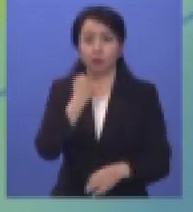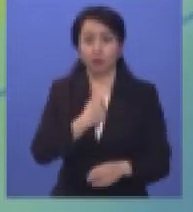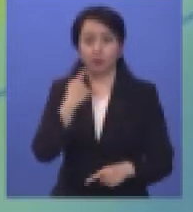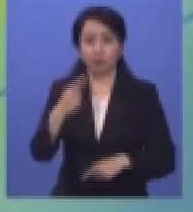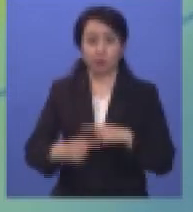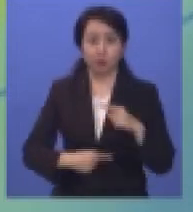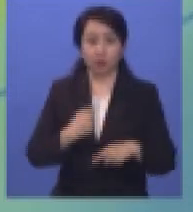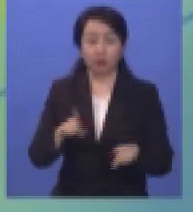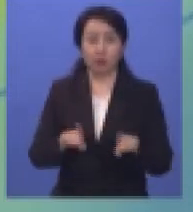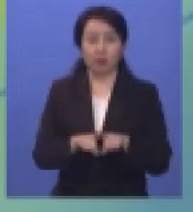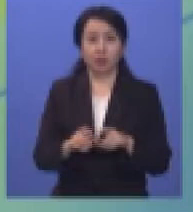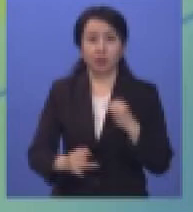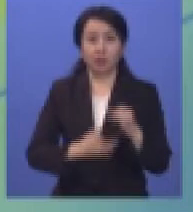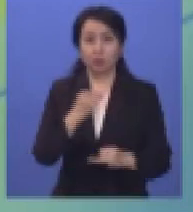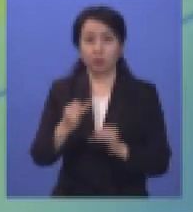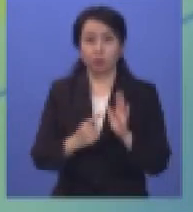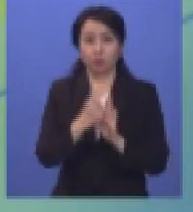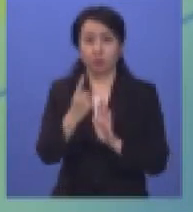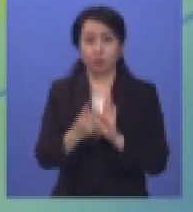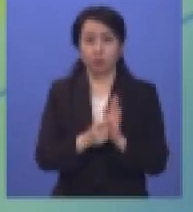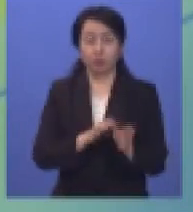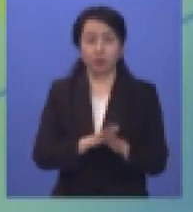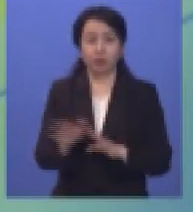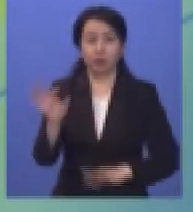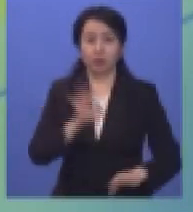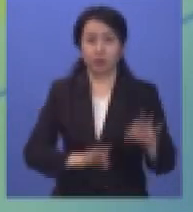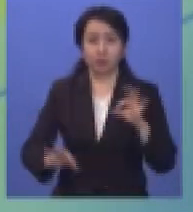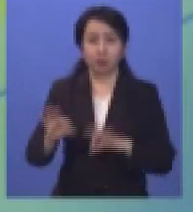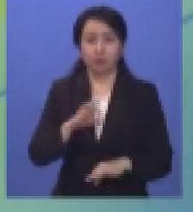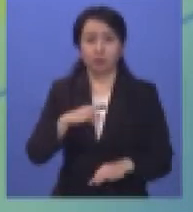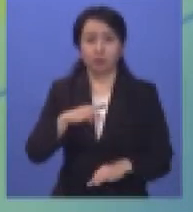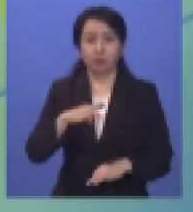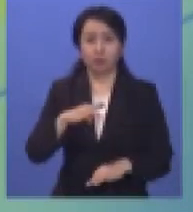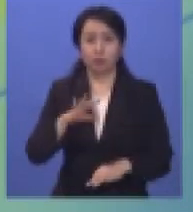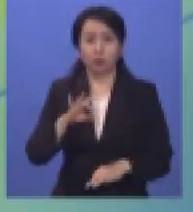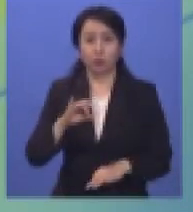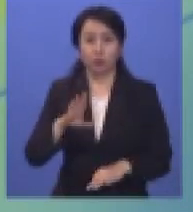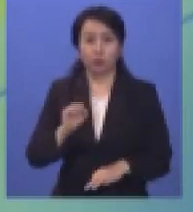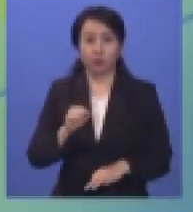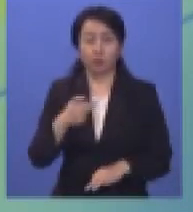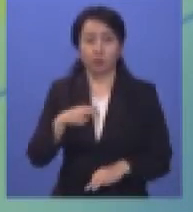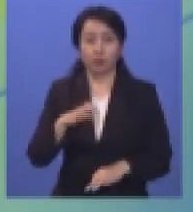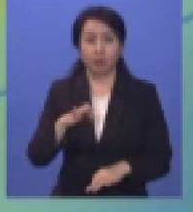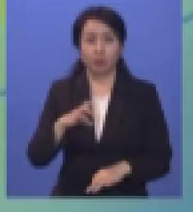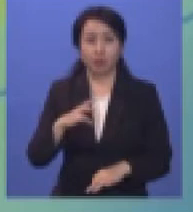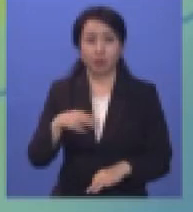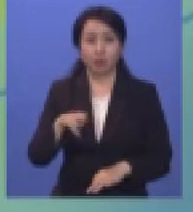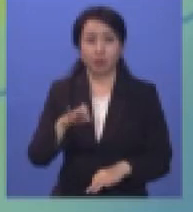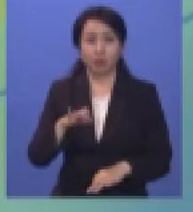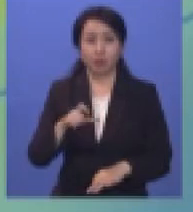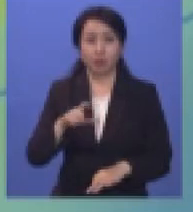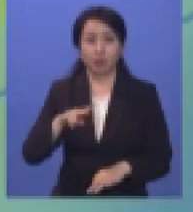воспитании подрастающего поколения. Также обсуждены вопросы по реализации проекта Касым-Жомарта Токаева «Мәдениет